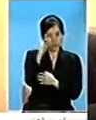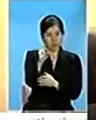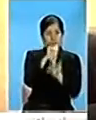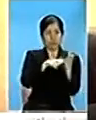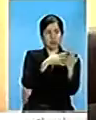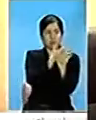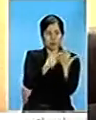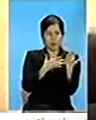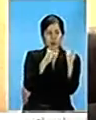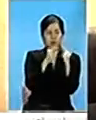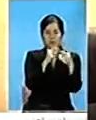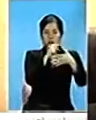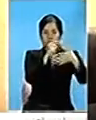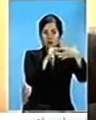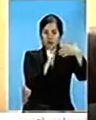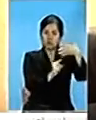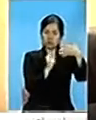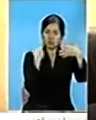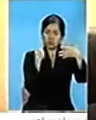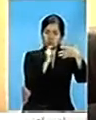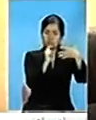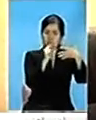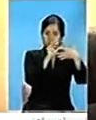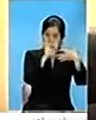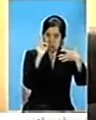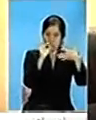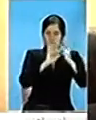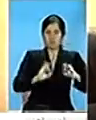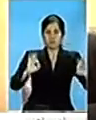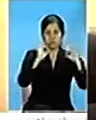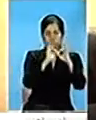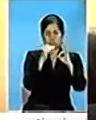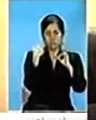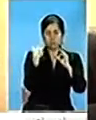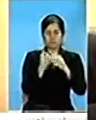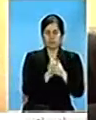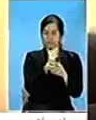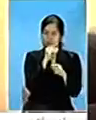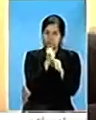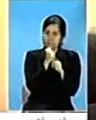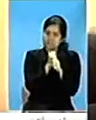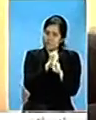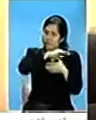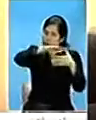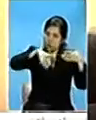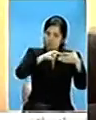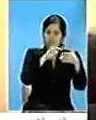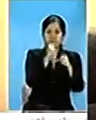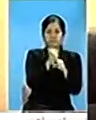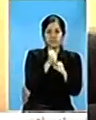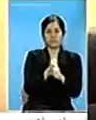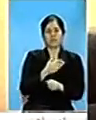ศาสตร์ใดยุทธศาสตร์หนึ่งหรืออย่างน้อย2ยุทธศาสตร์หากทำทุกเรื่องดิฉันคิดว่าคงยาก